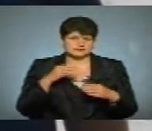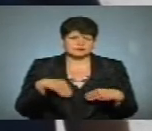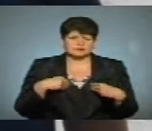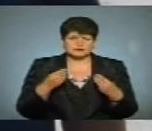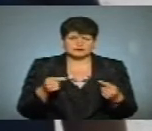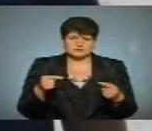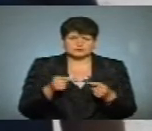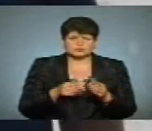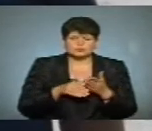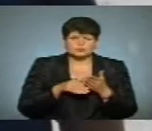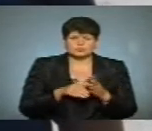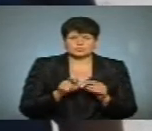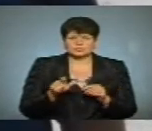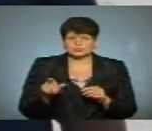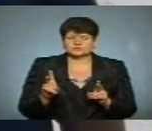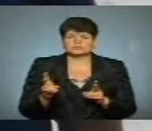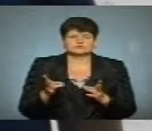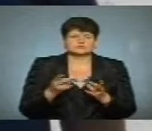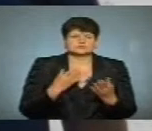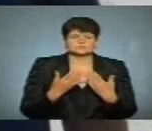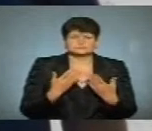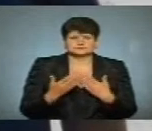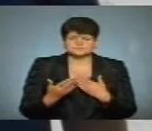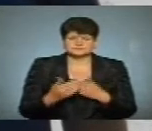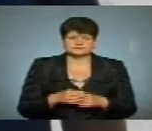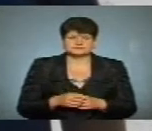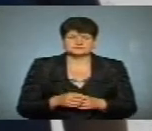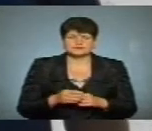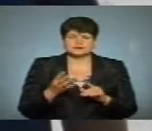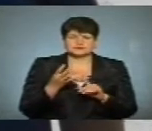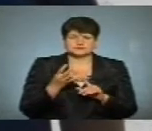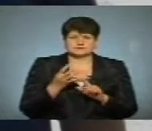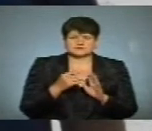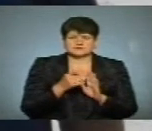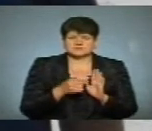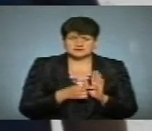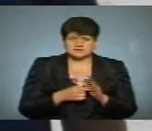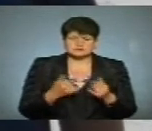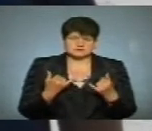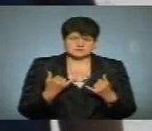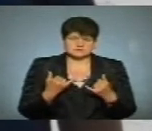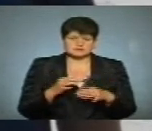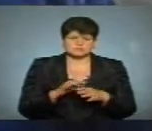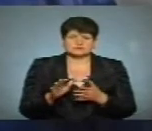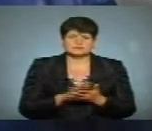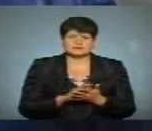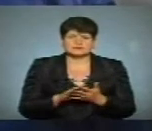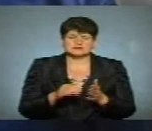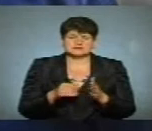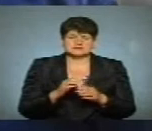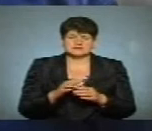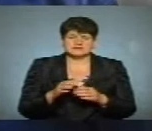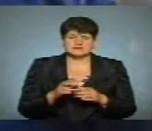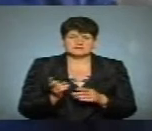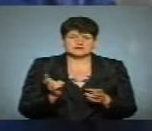конкретну допомогу людям, які потребують допомоги. І четверте питання, ми зараз якраз проводимо дезінфекцію.